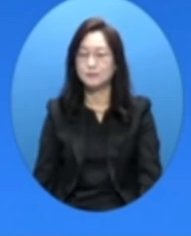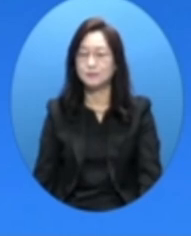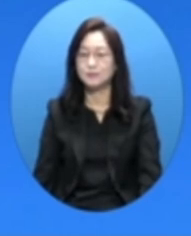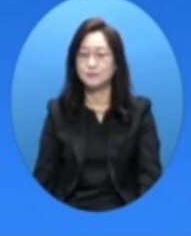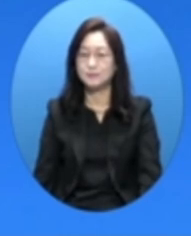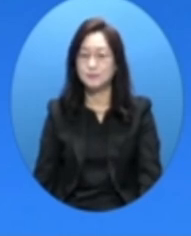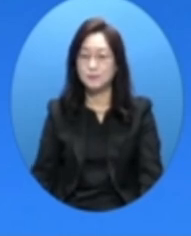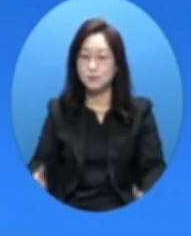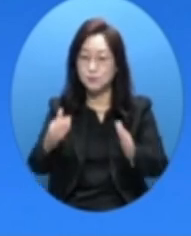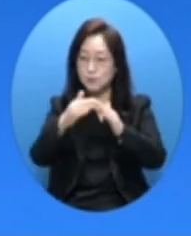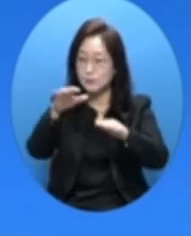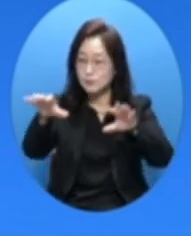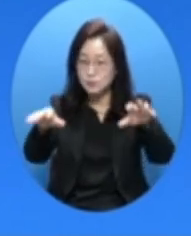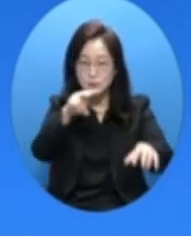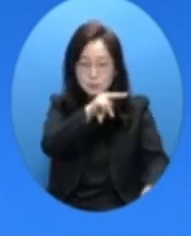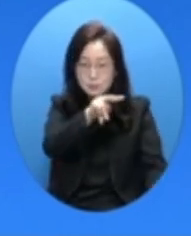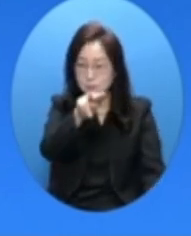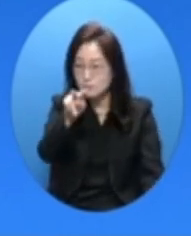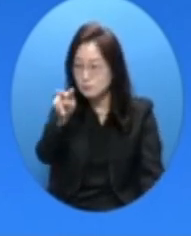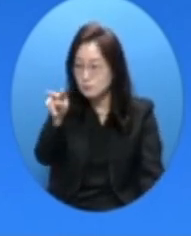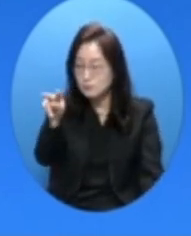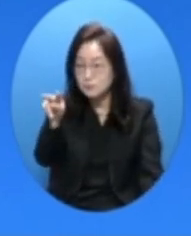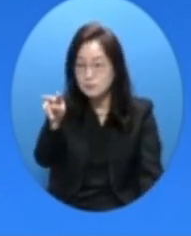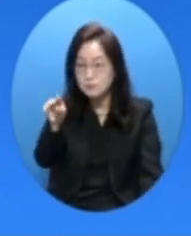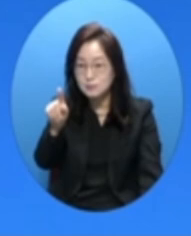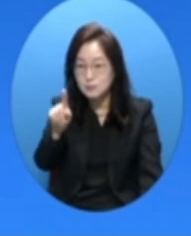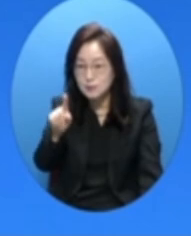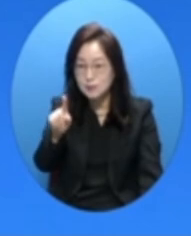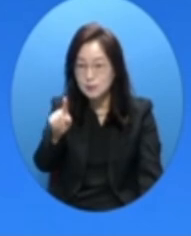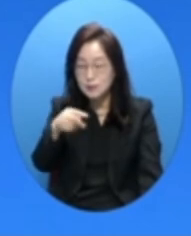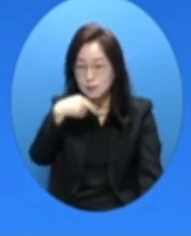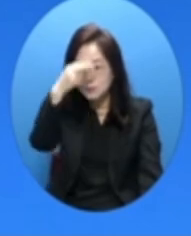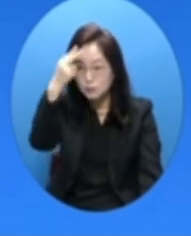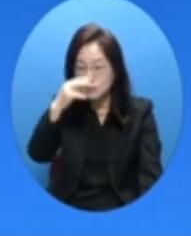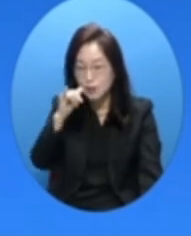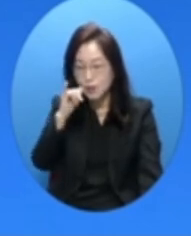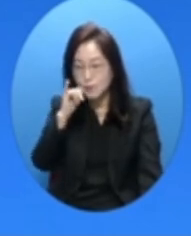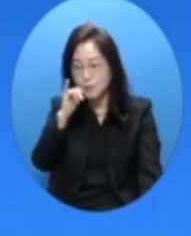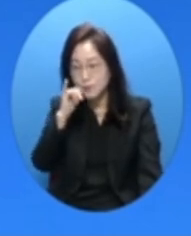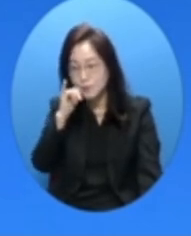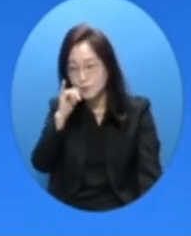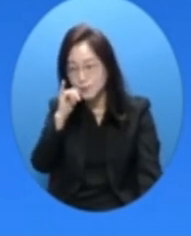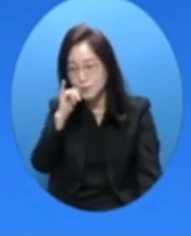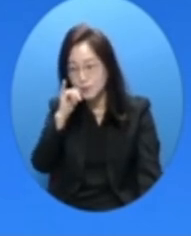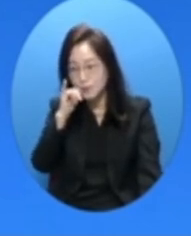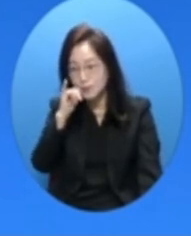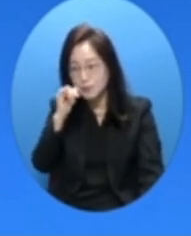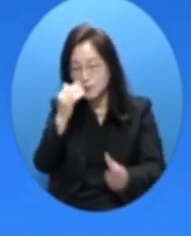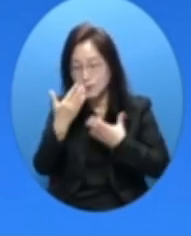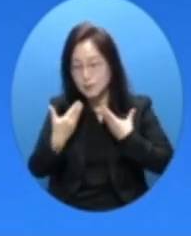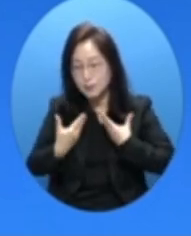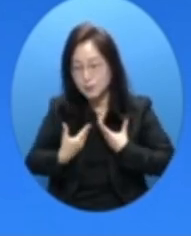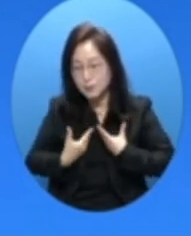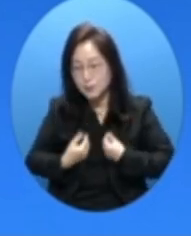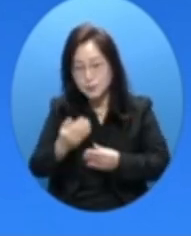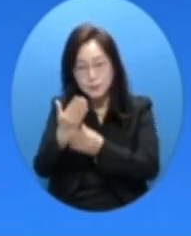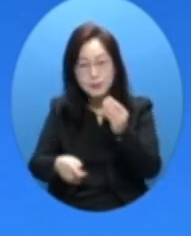우리 주변을 보면 알콜 중독이라는 것에 빠져서 주저앉아 있는 사람들